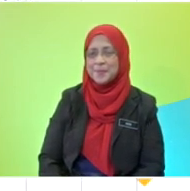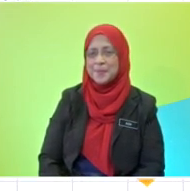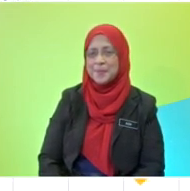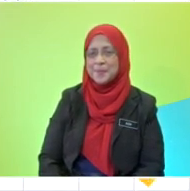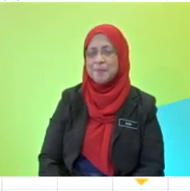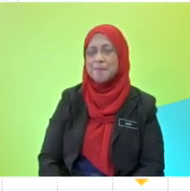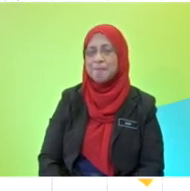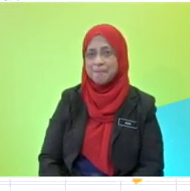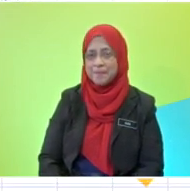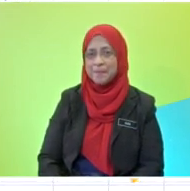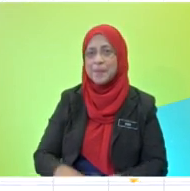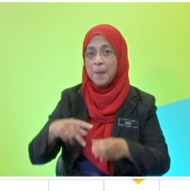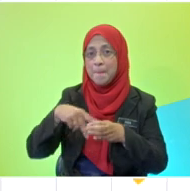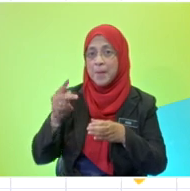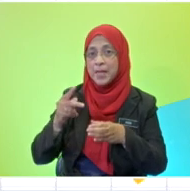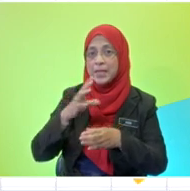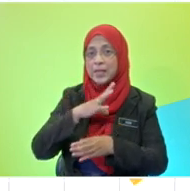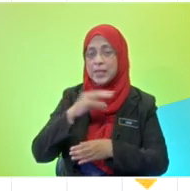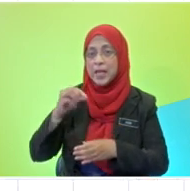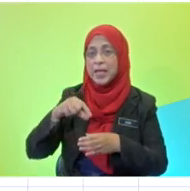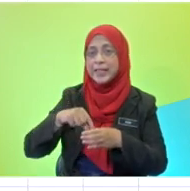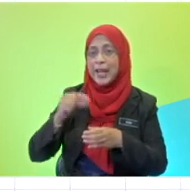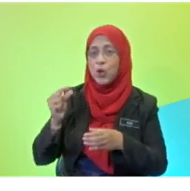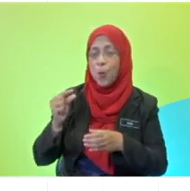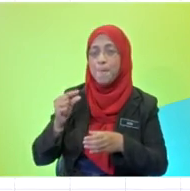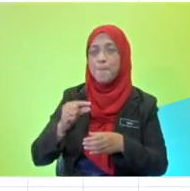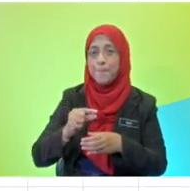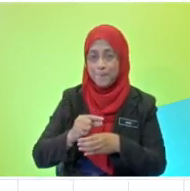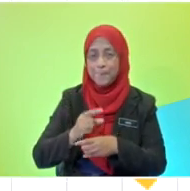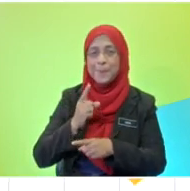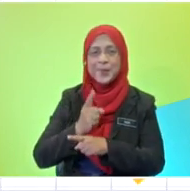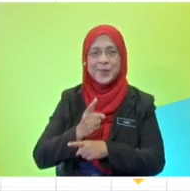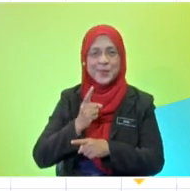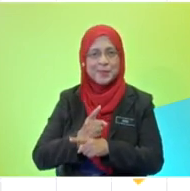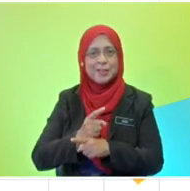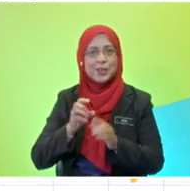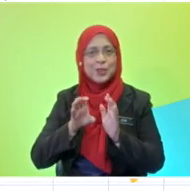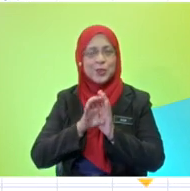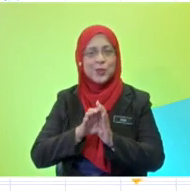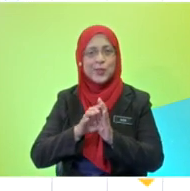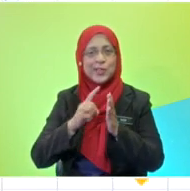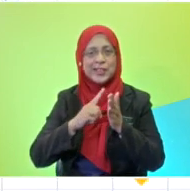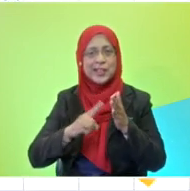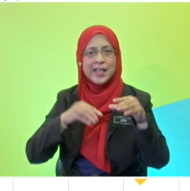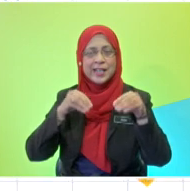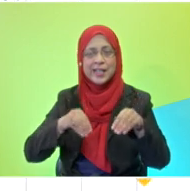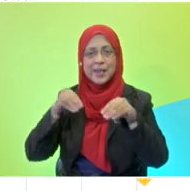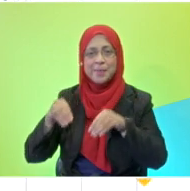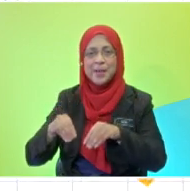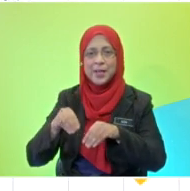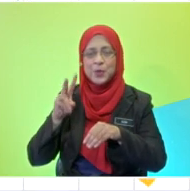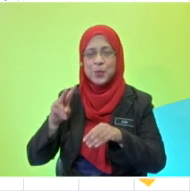padi dan gandum padi dan gandum betul 2 markas saya bagi dua contoh